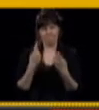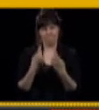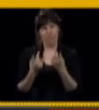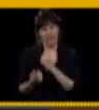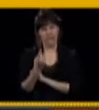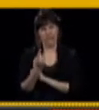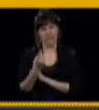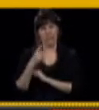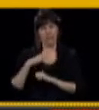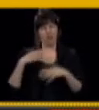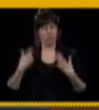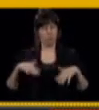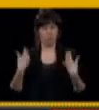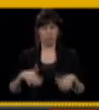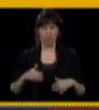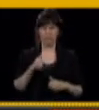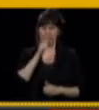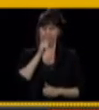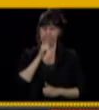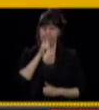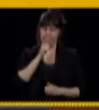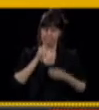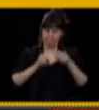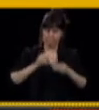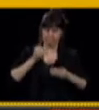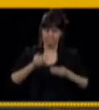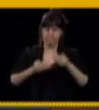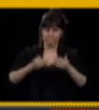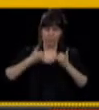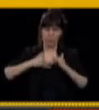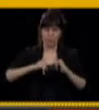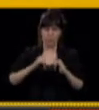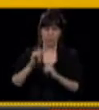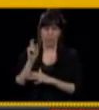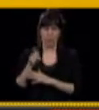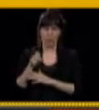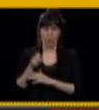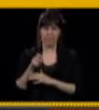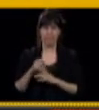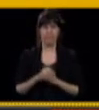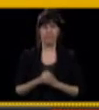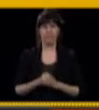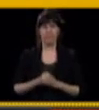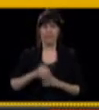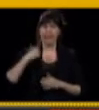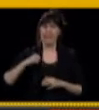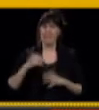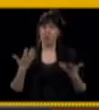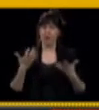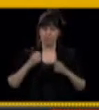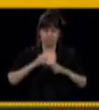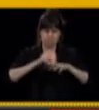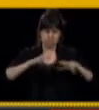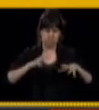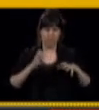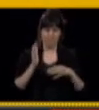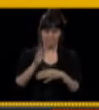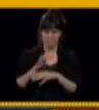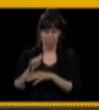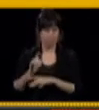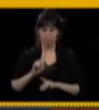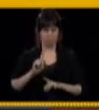continuer d'avancer puis d'essayer de justement limiter le nombre de décès pour la suite des